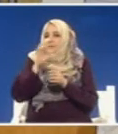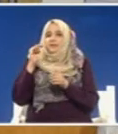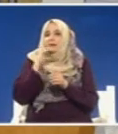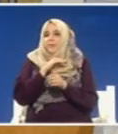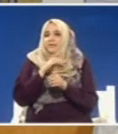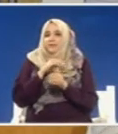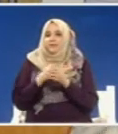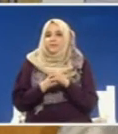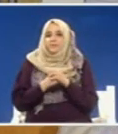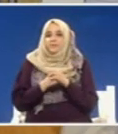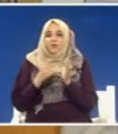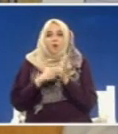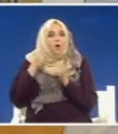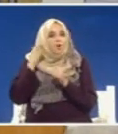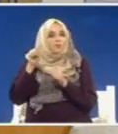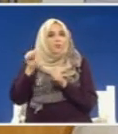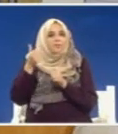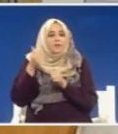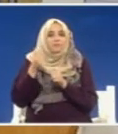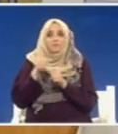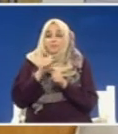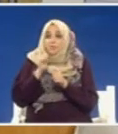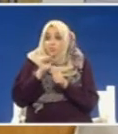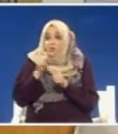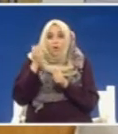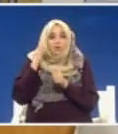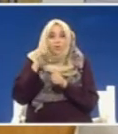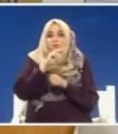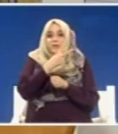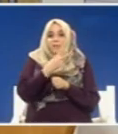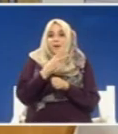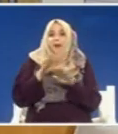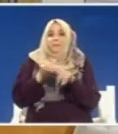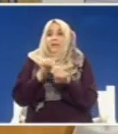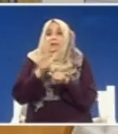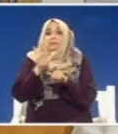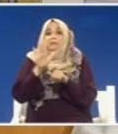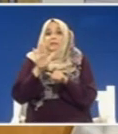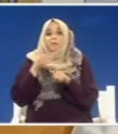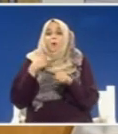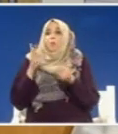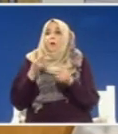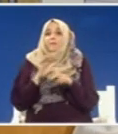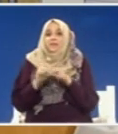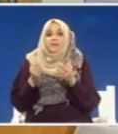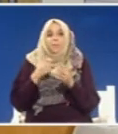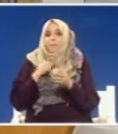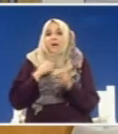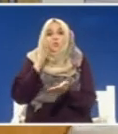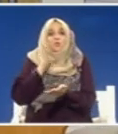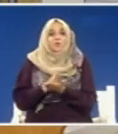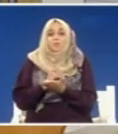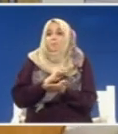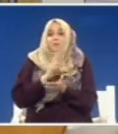على فور ما سمع الأول دون أن يسمع الثاني، ثم أدرك ما فعلت هذا ليس عدلا